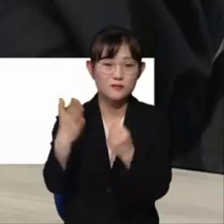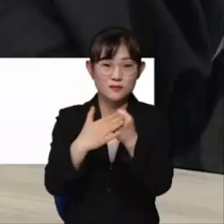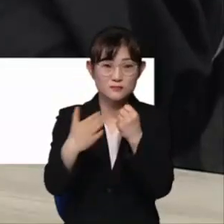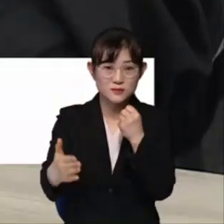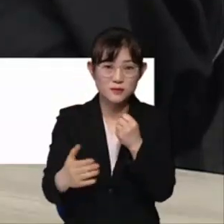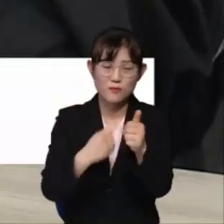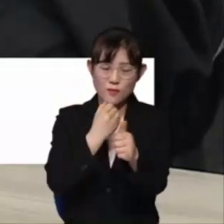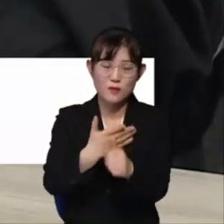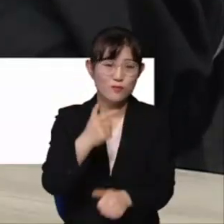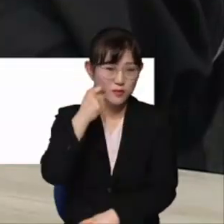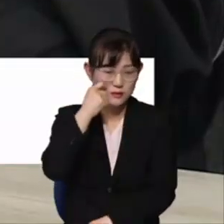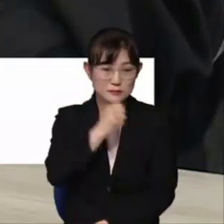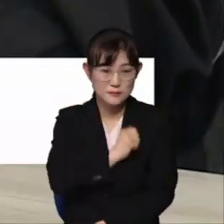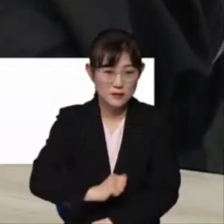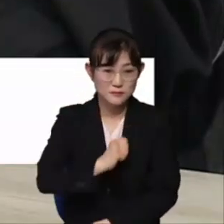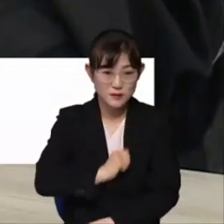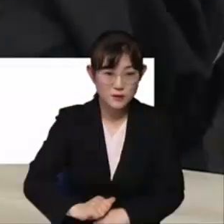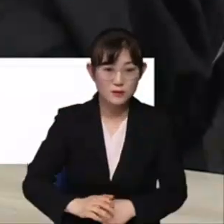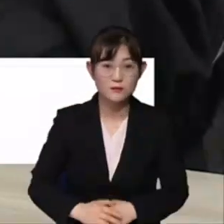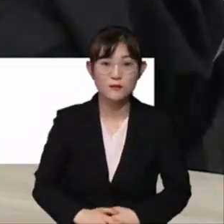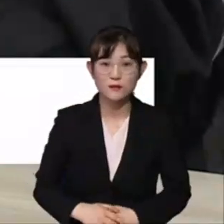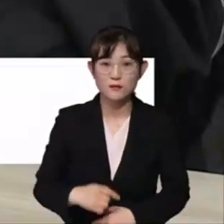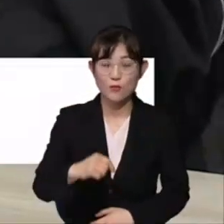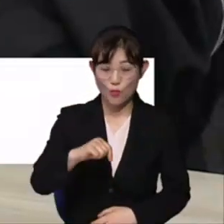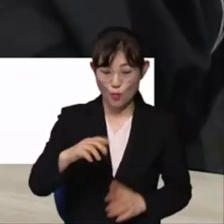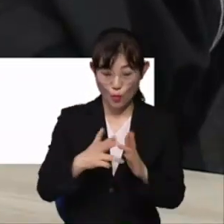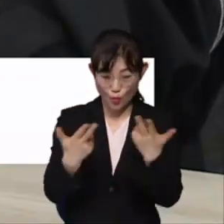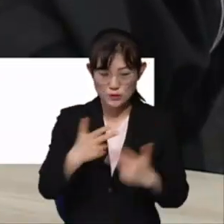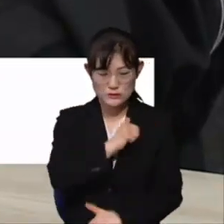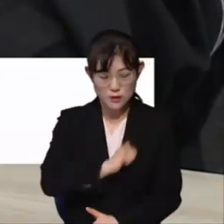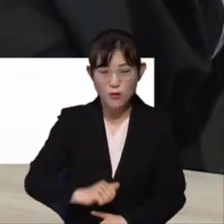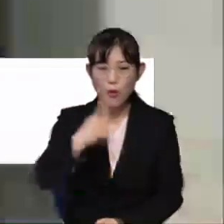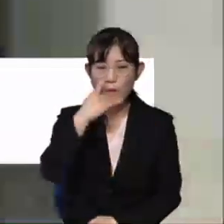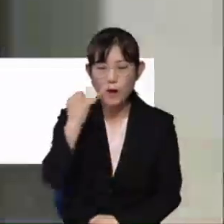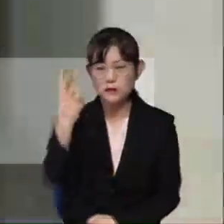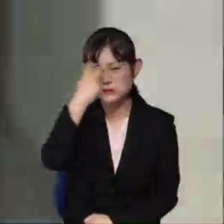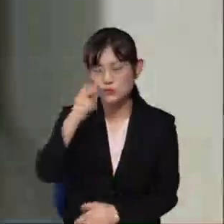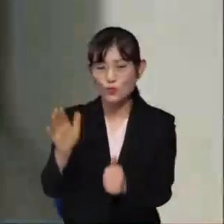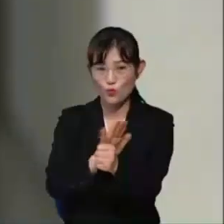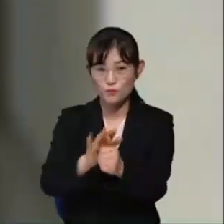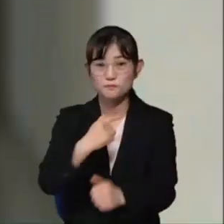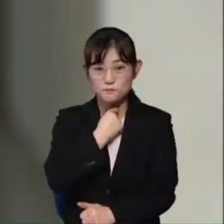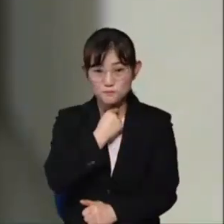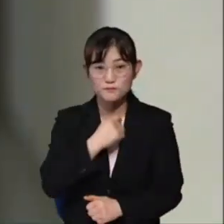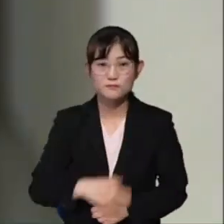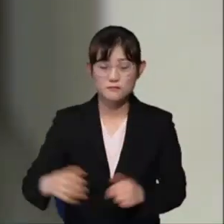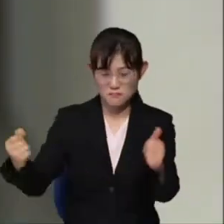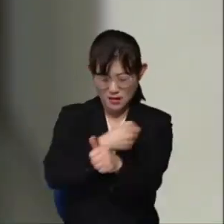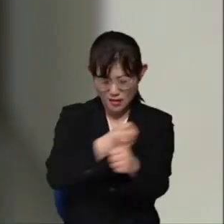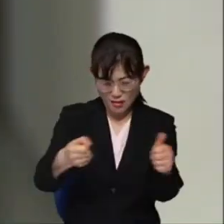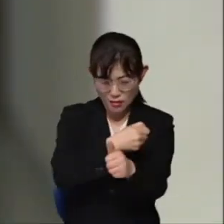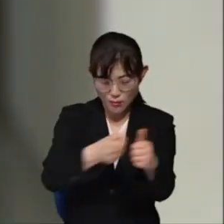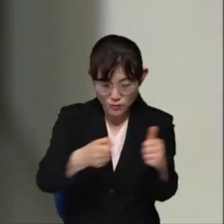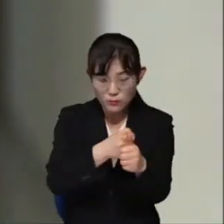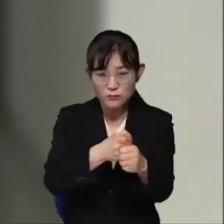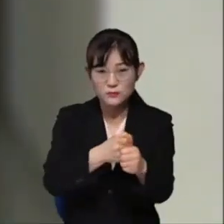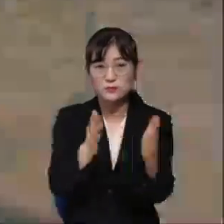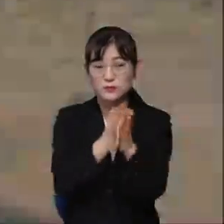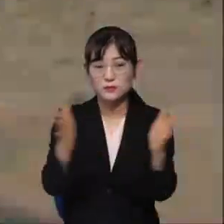없었대요. 자기까지는 자기가 참고 엄마를 지키고 싶었나 봐요. 물리적 폭행도